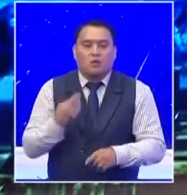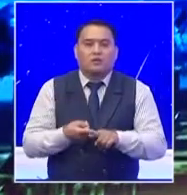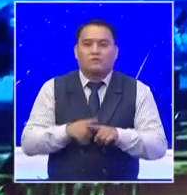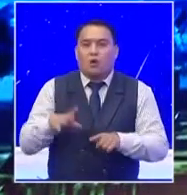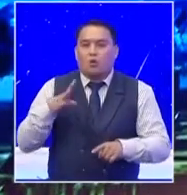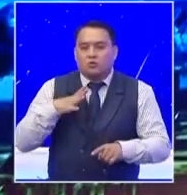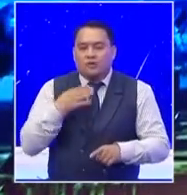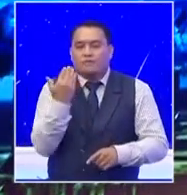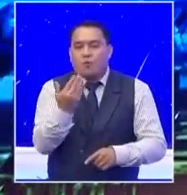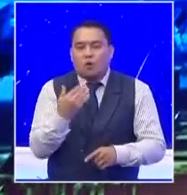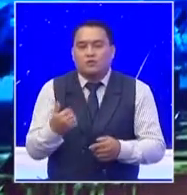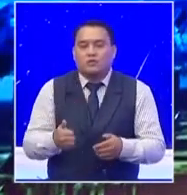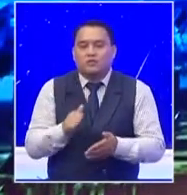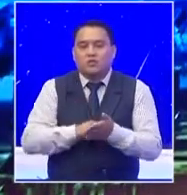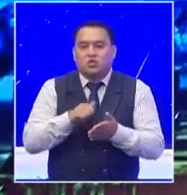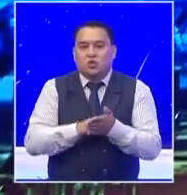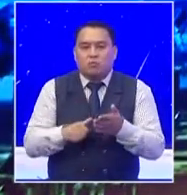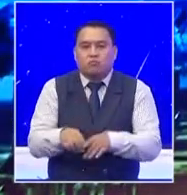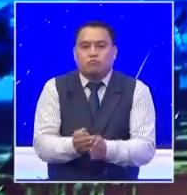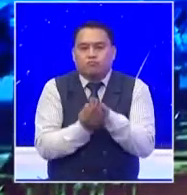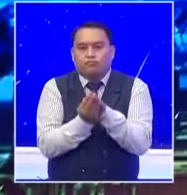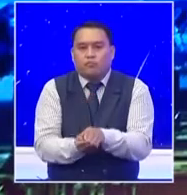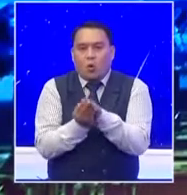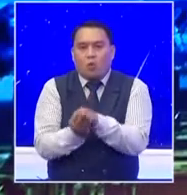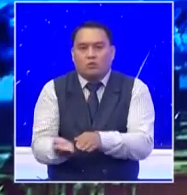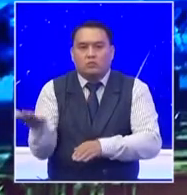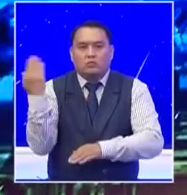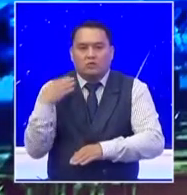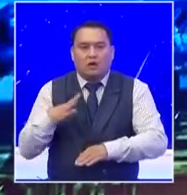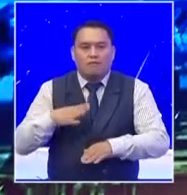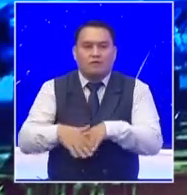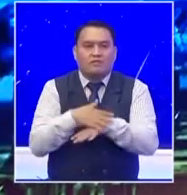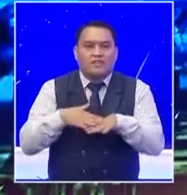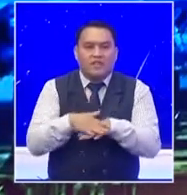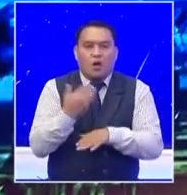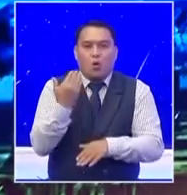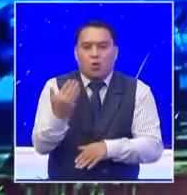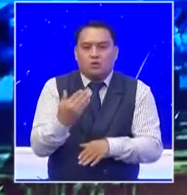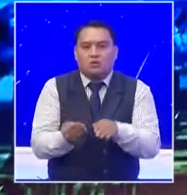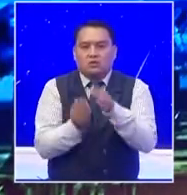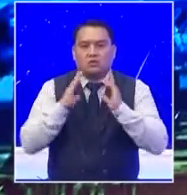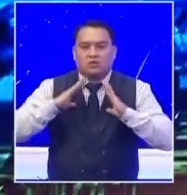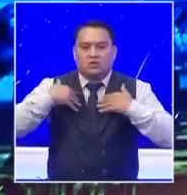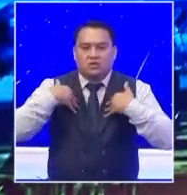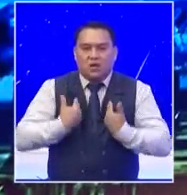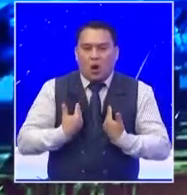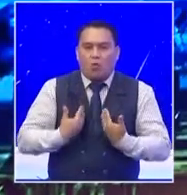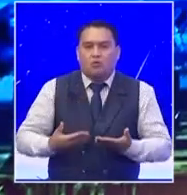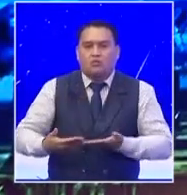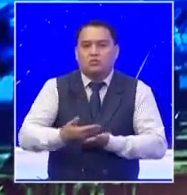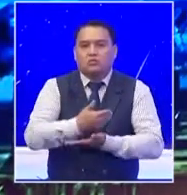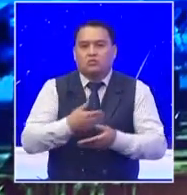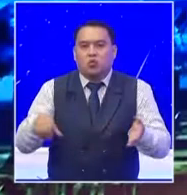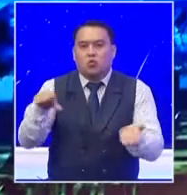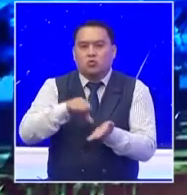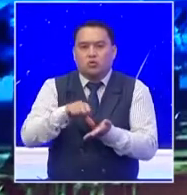данным канала, поводом послужили массовые похороны матери бывшего начальника полиции региона. Траурная процессия собрала сотни